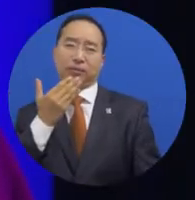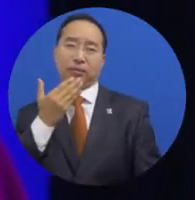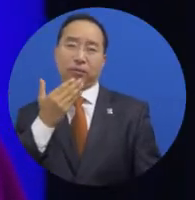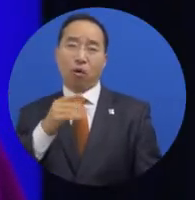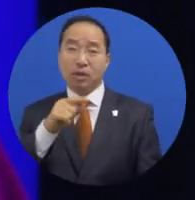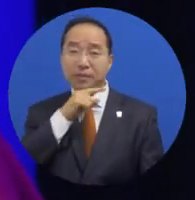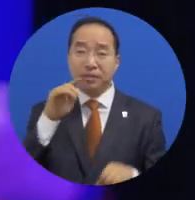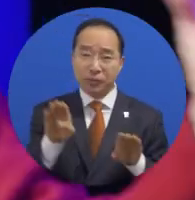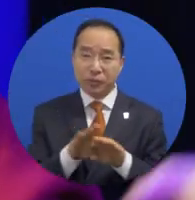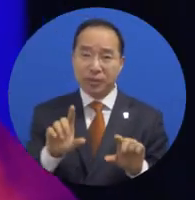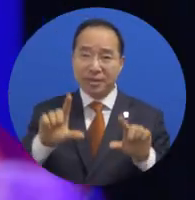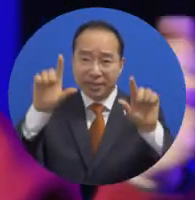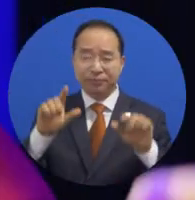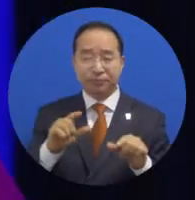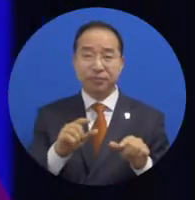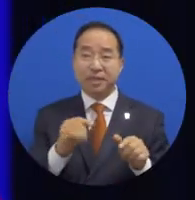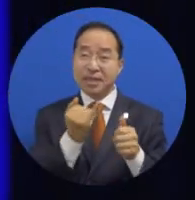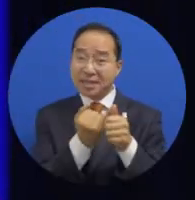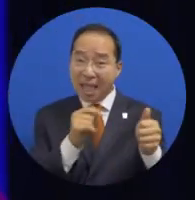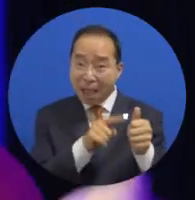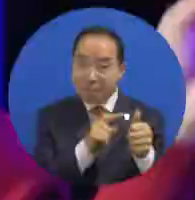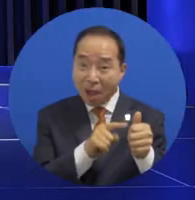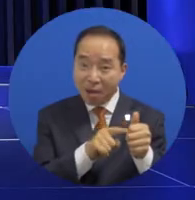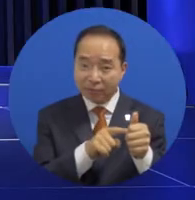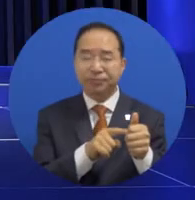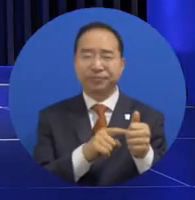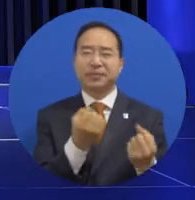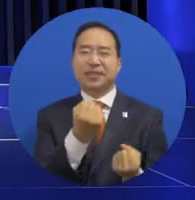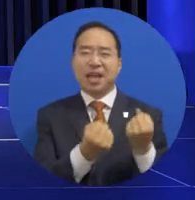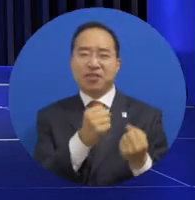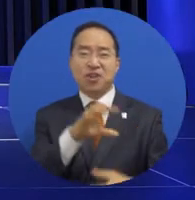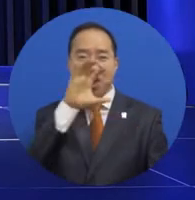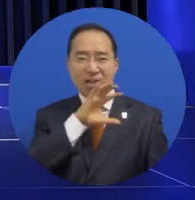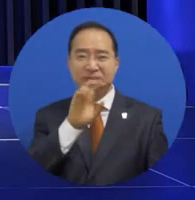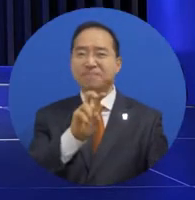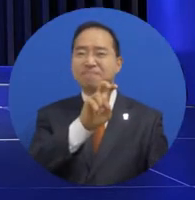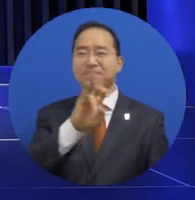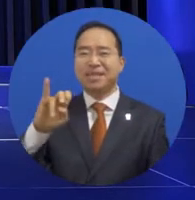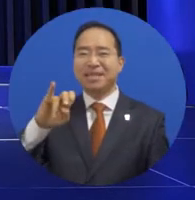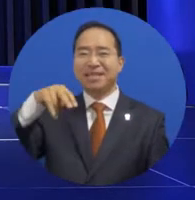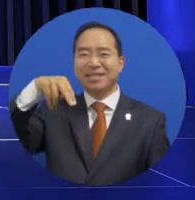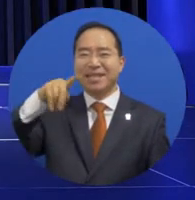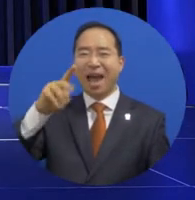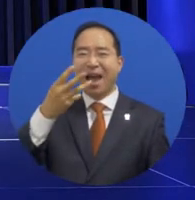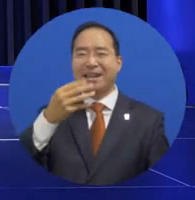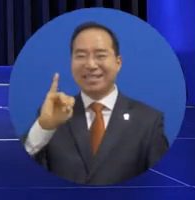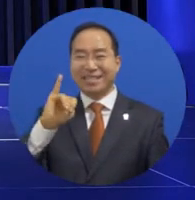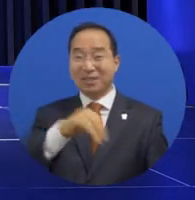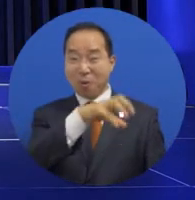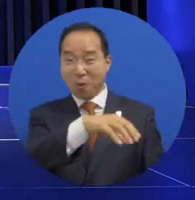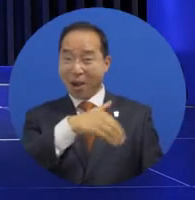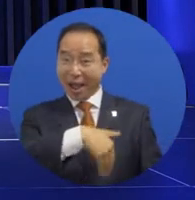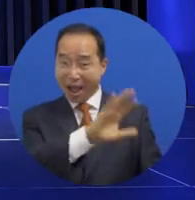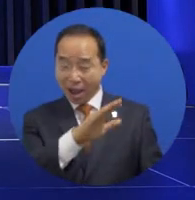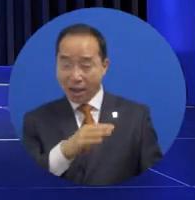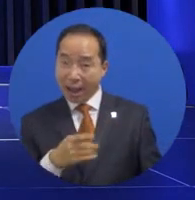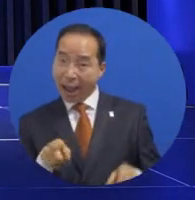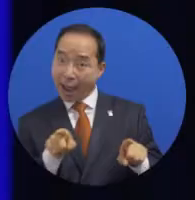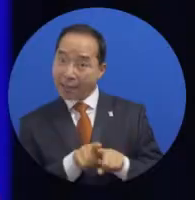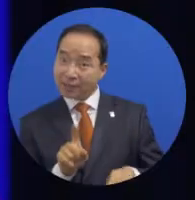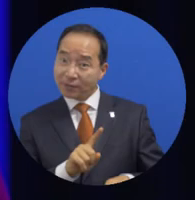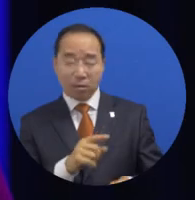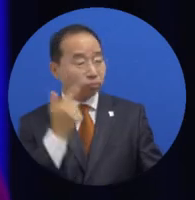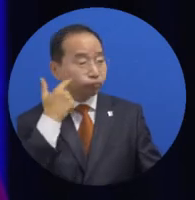저희 남편이 자전거를 연습하러 저기 미사리 쪽으로 간다고 저보고 갈래 말래 하고